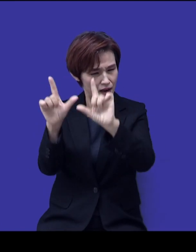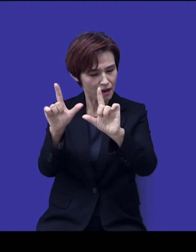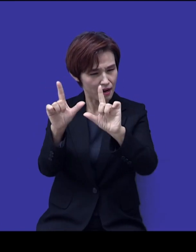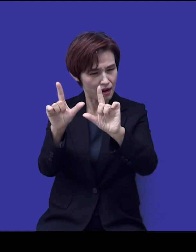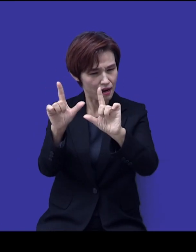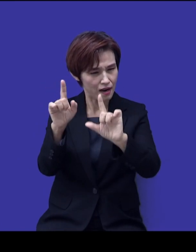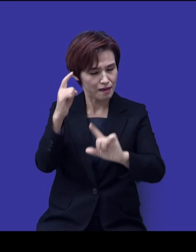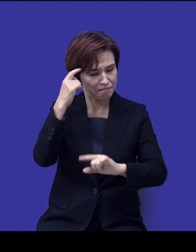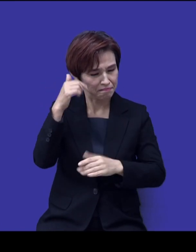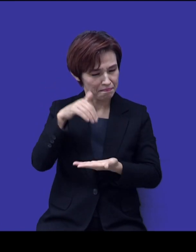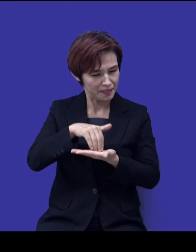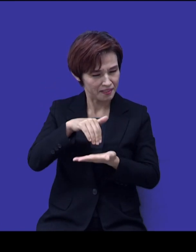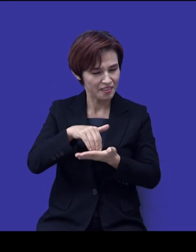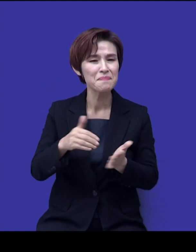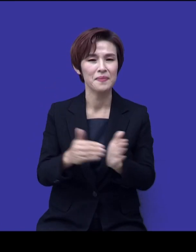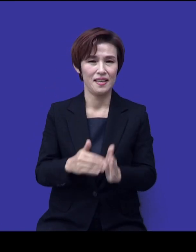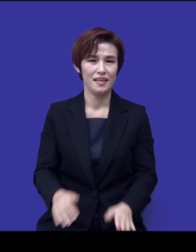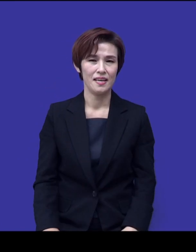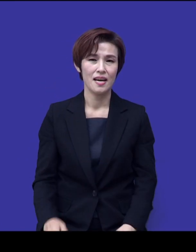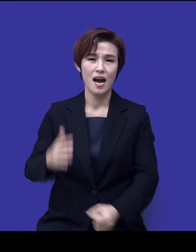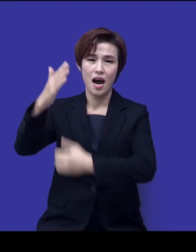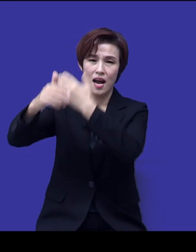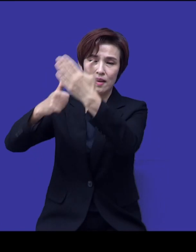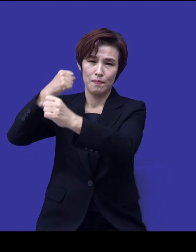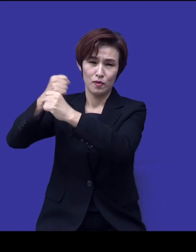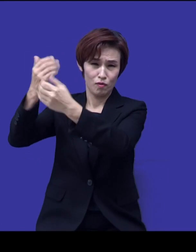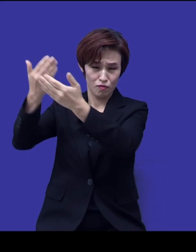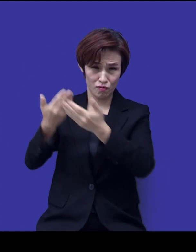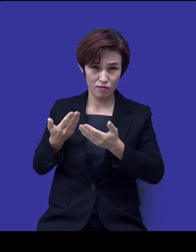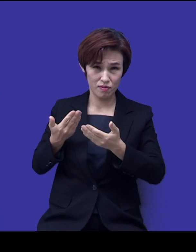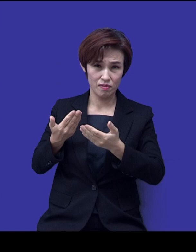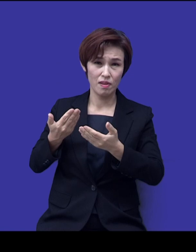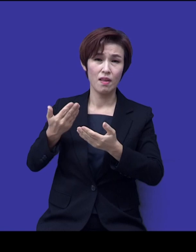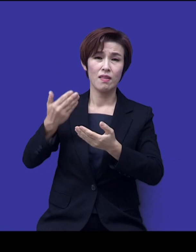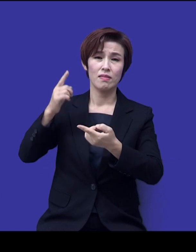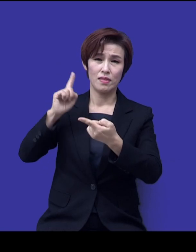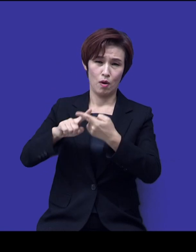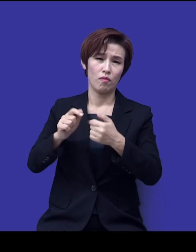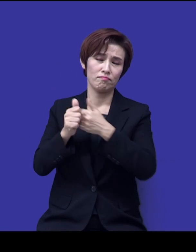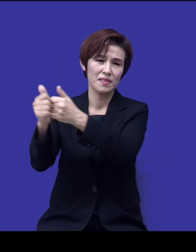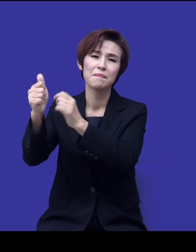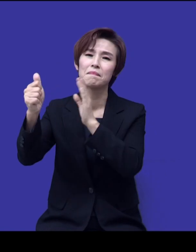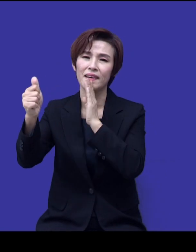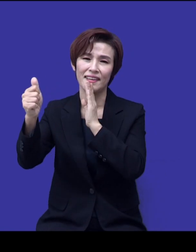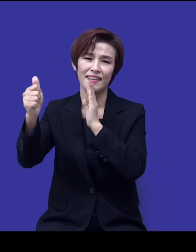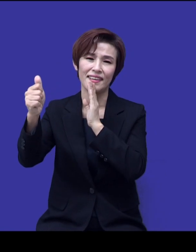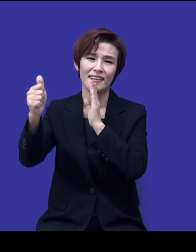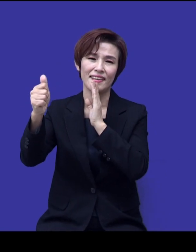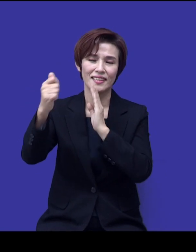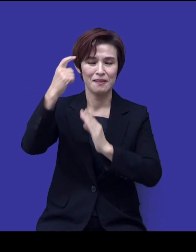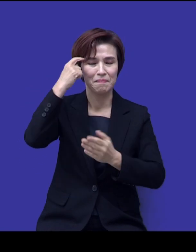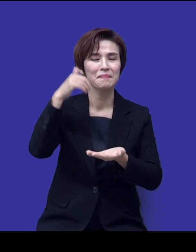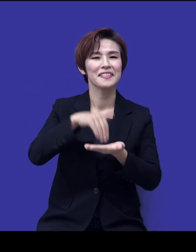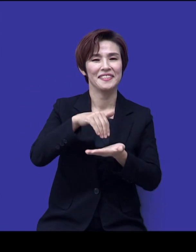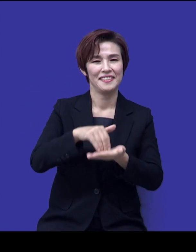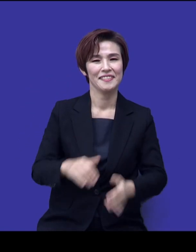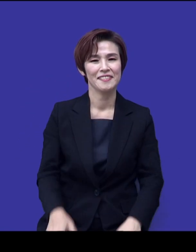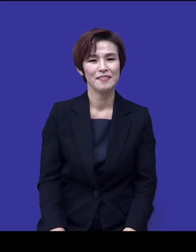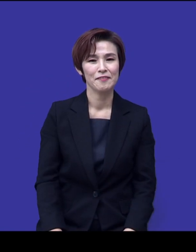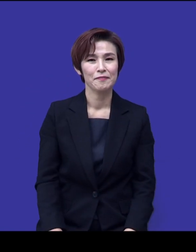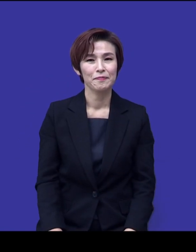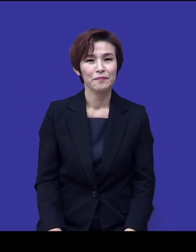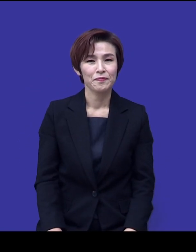반성도 갖게 됐어요. 분명히 쓰신 사람의 목적대로 살아 연기를 해야 하는데 그렇지 못한 것이 아닌가 하는 반성도 갖게 됐습니다.